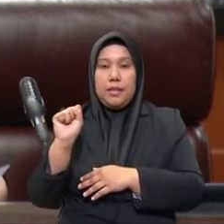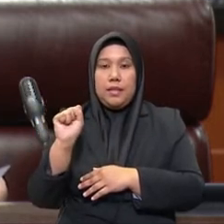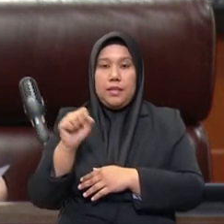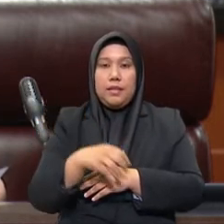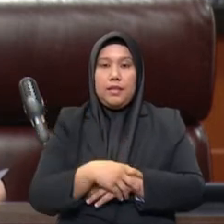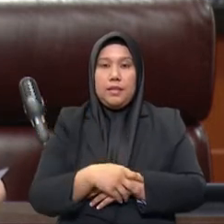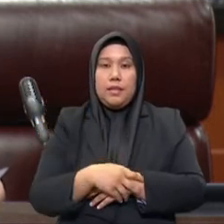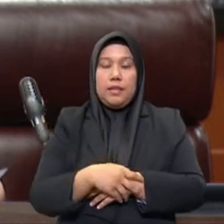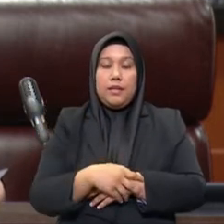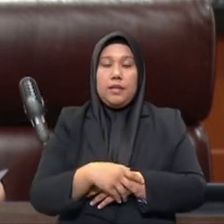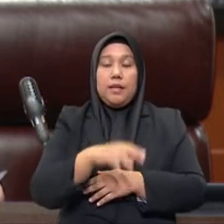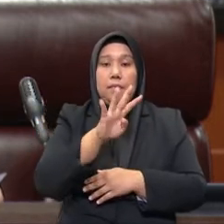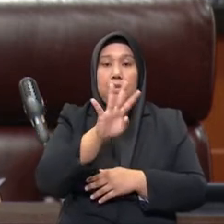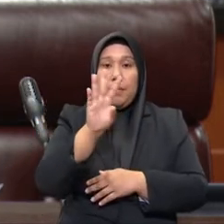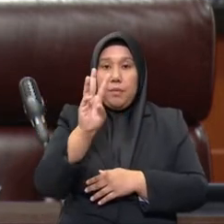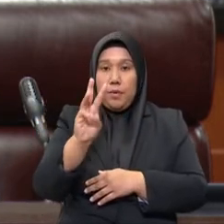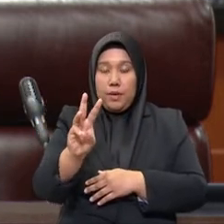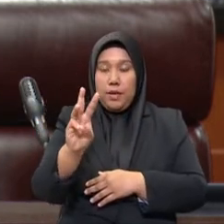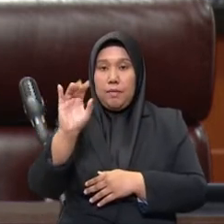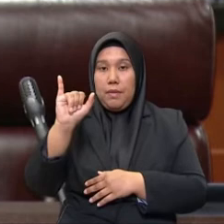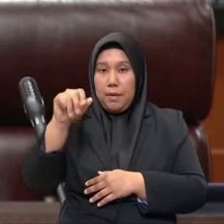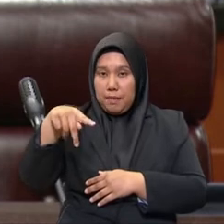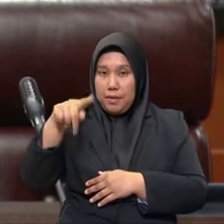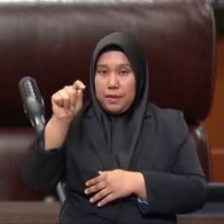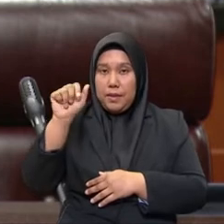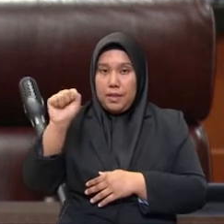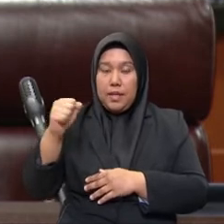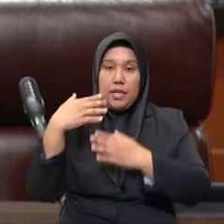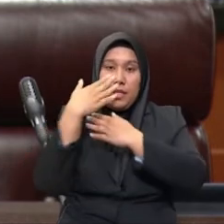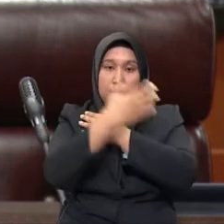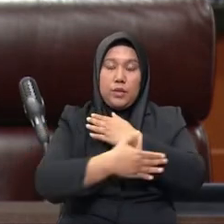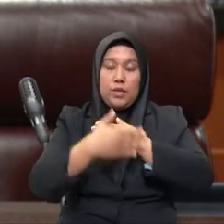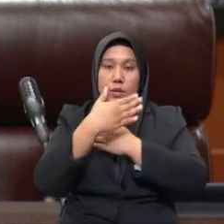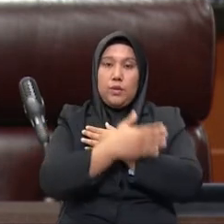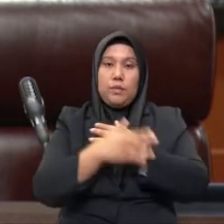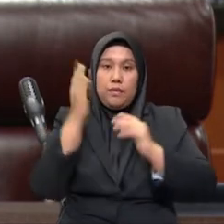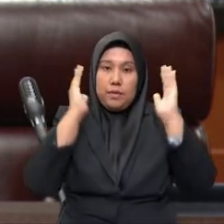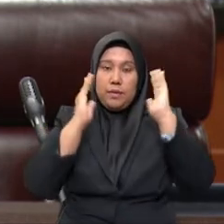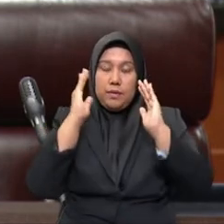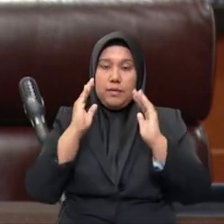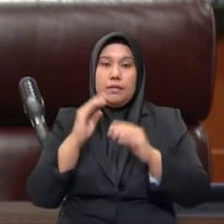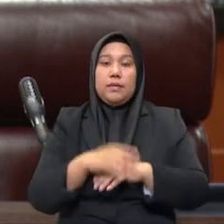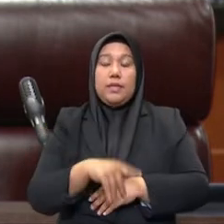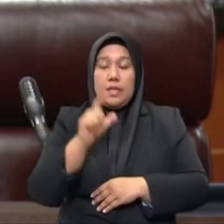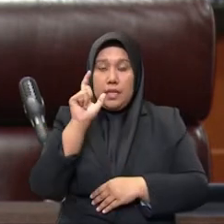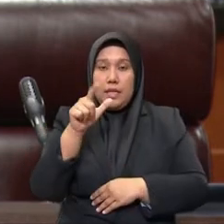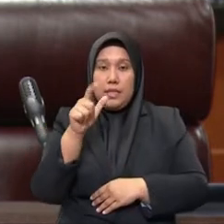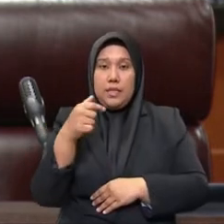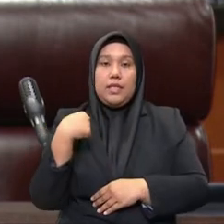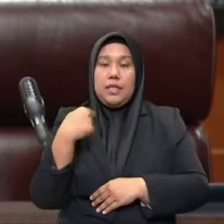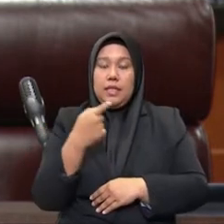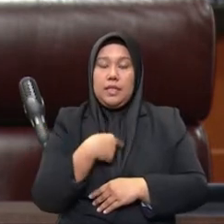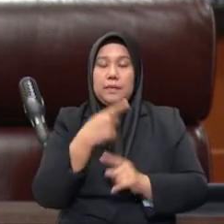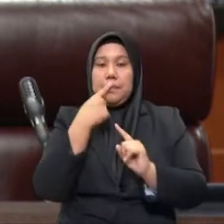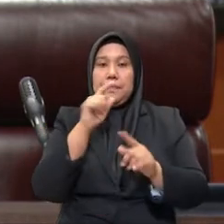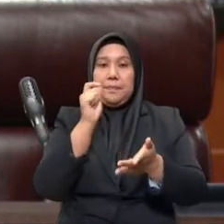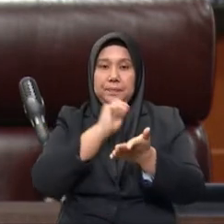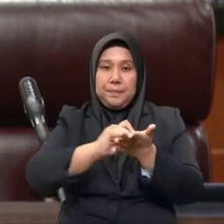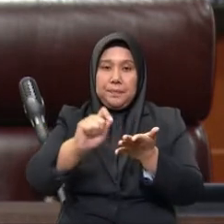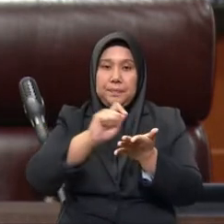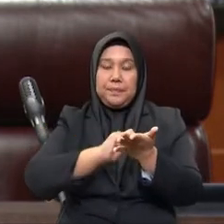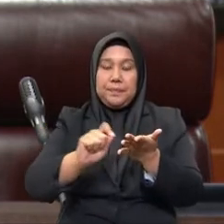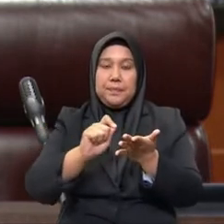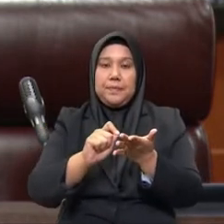IPTS ini ada 46 buah IPTS di seluruh Malaysia. Cuma tidak ada breakdown untuk nanti kita akan buat soalan bertulis untuk